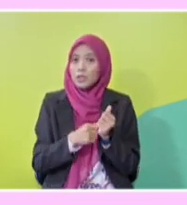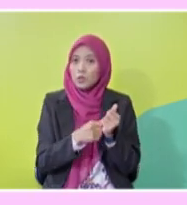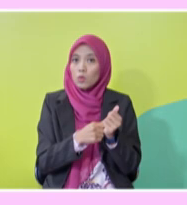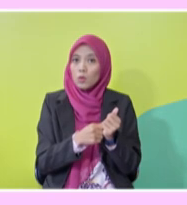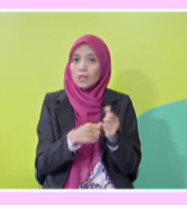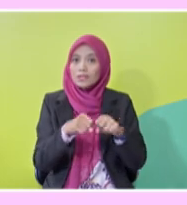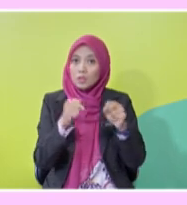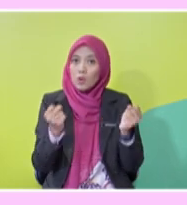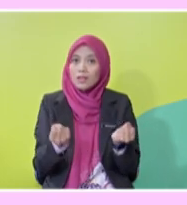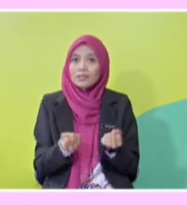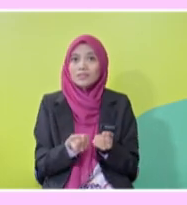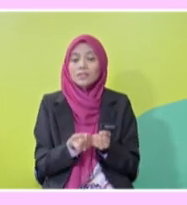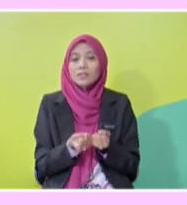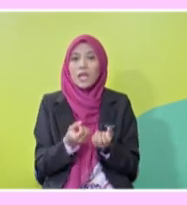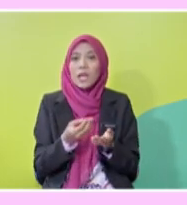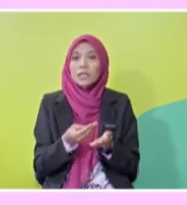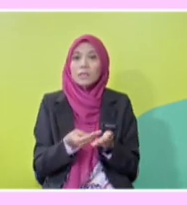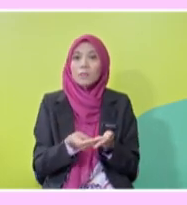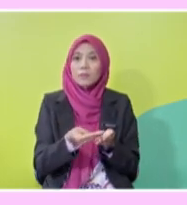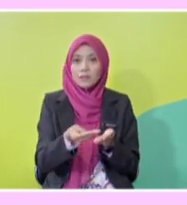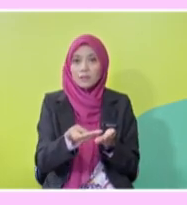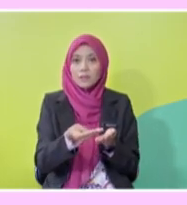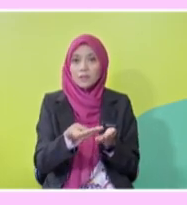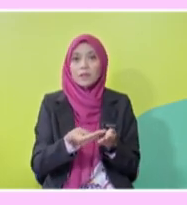diberikan dengan menggunakan objek